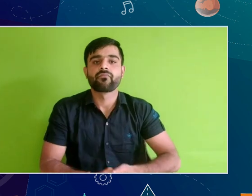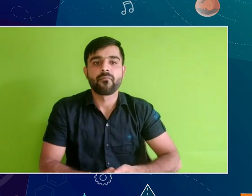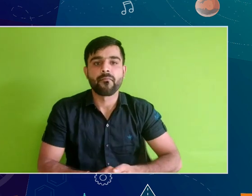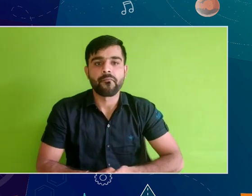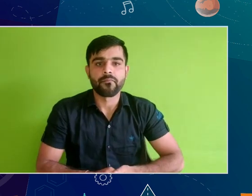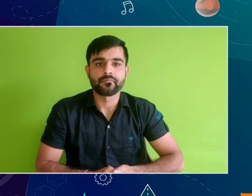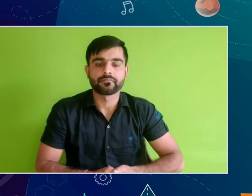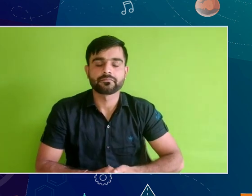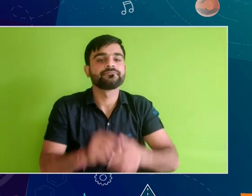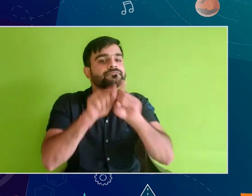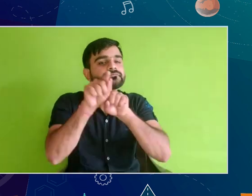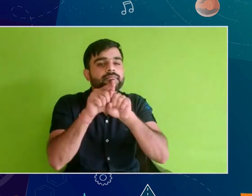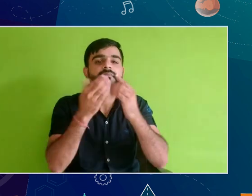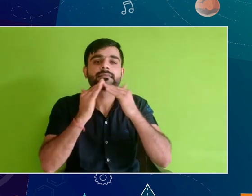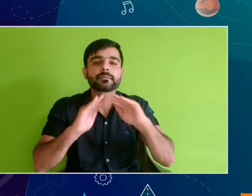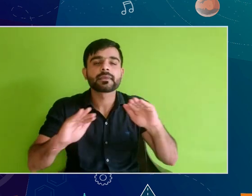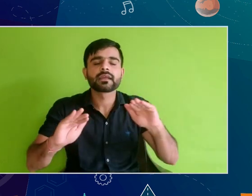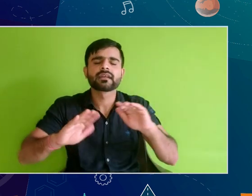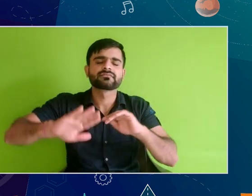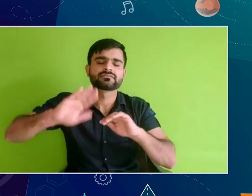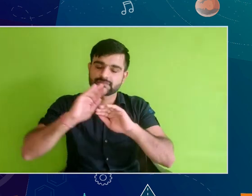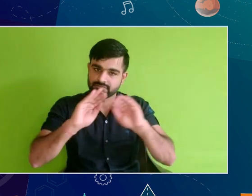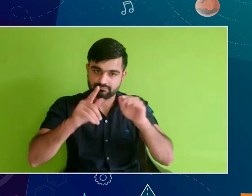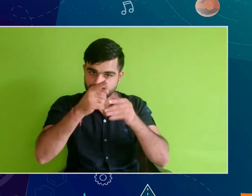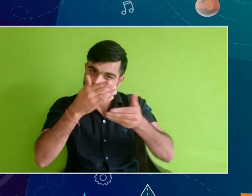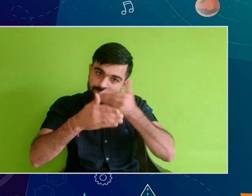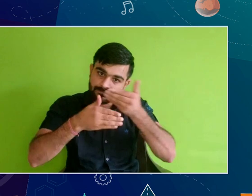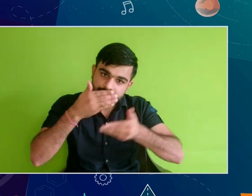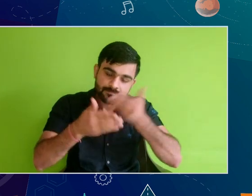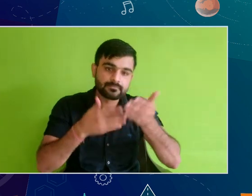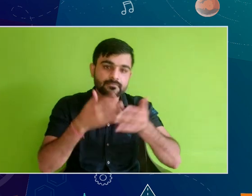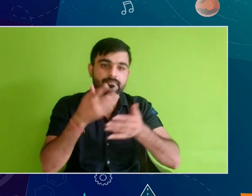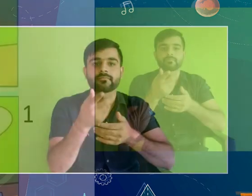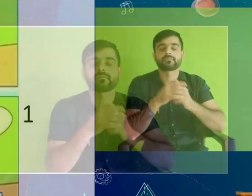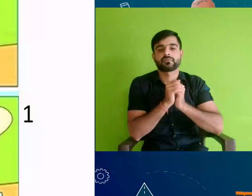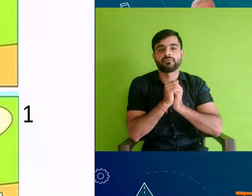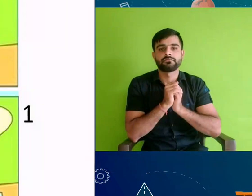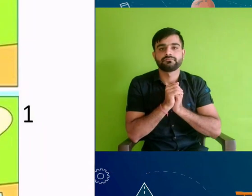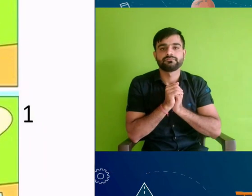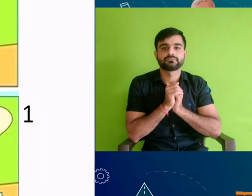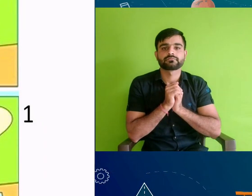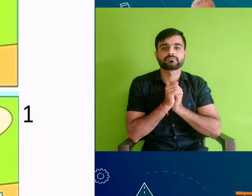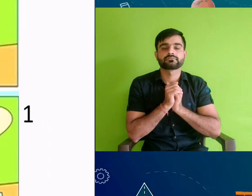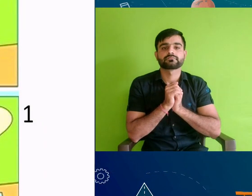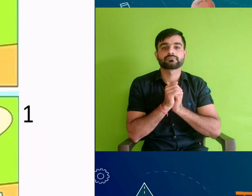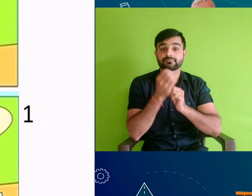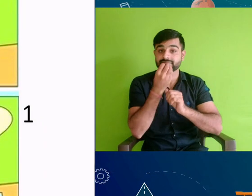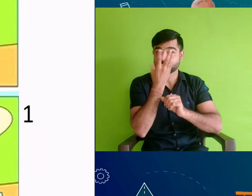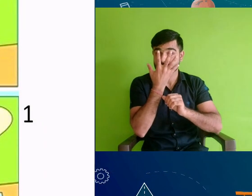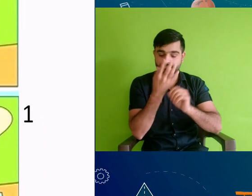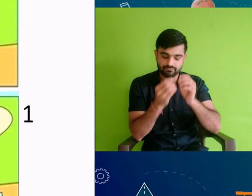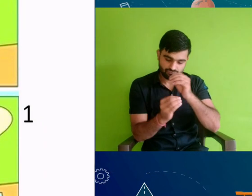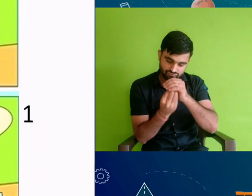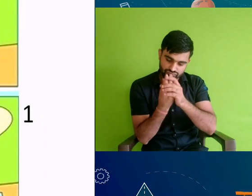जैसे बहुत छोटी सी बात है, हमें बच्चों को ये सिखाना है कि कैसे हम पौधों को उगाते हैं,